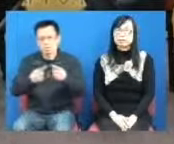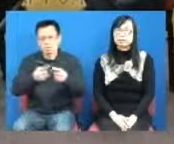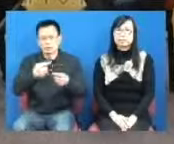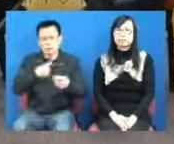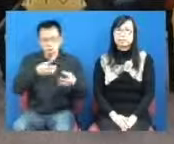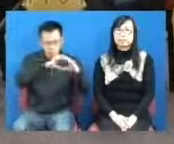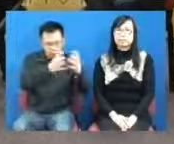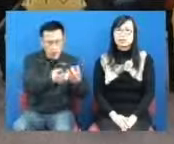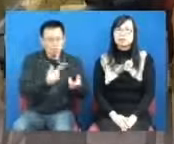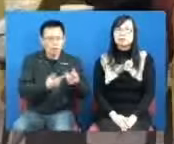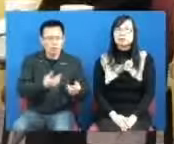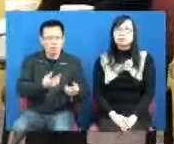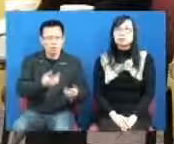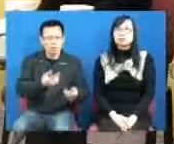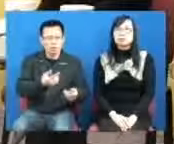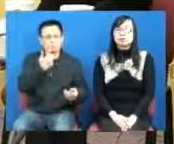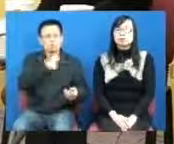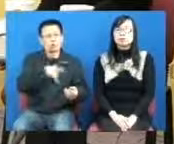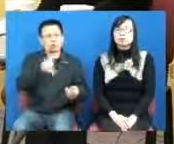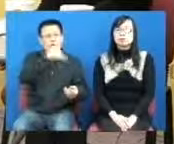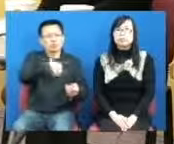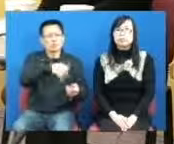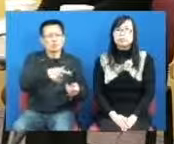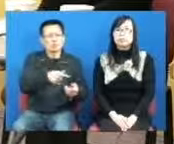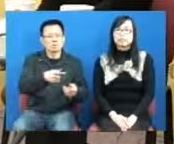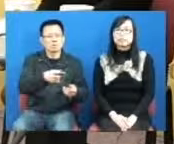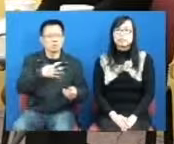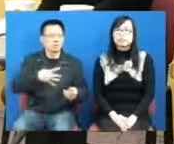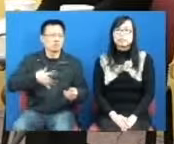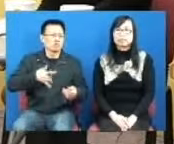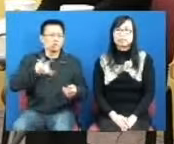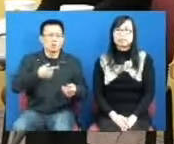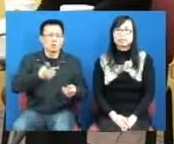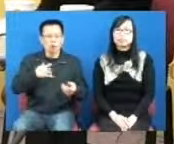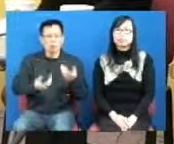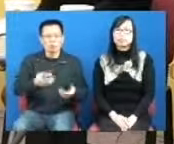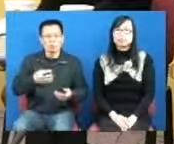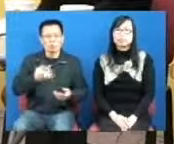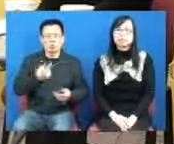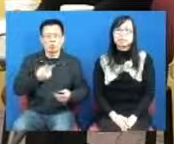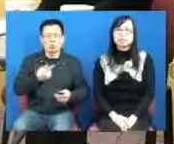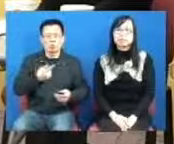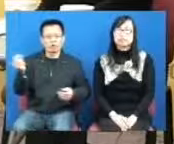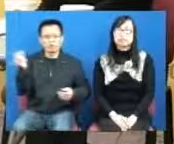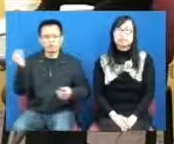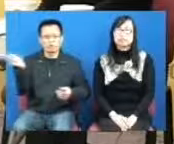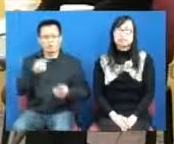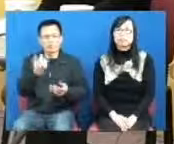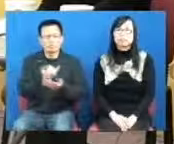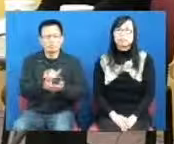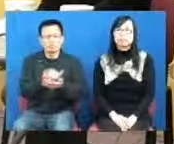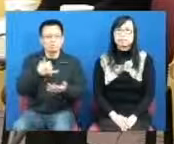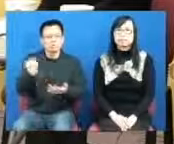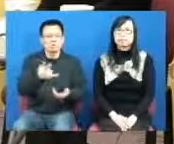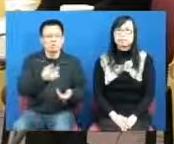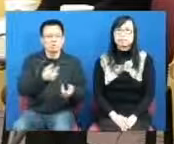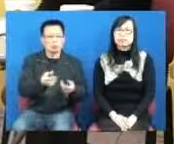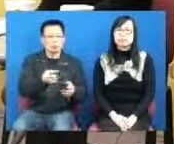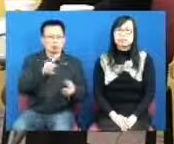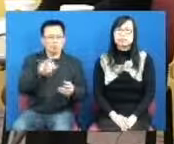6千元我很不實際因為這6千元可能我真的等到我退休或者我根本沒有65歲可能我60歲我已經不在這裏那這些錢放